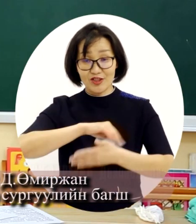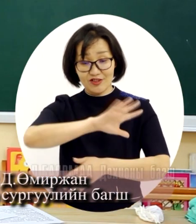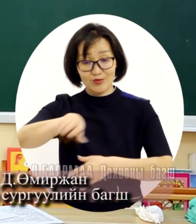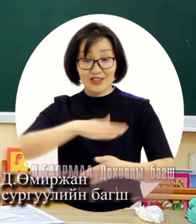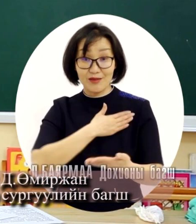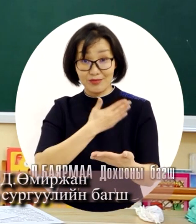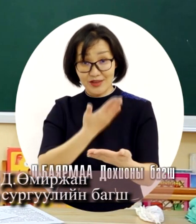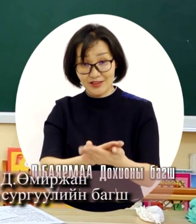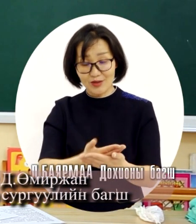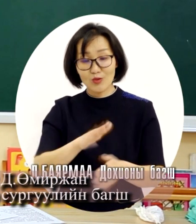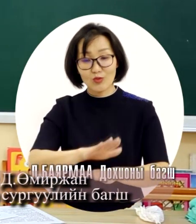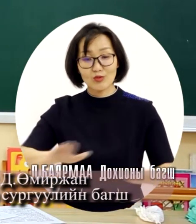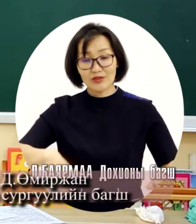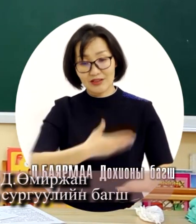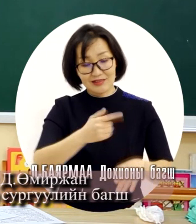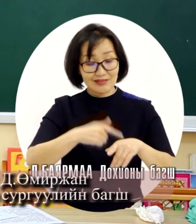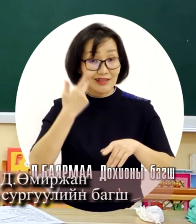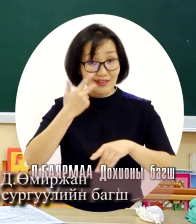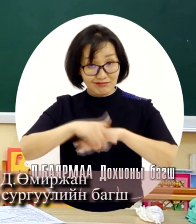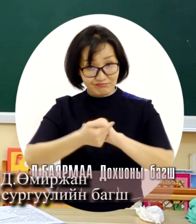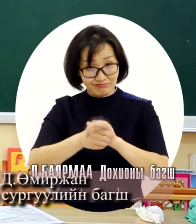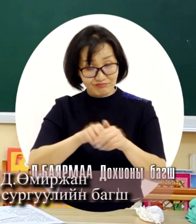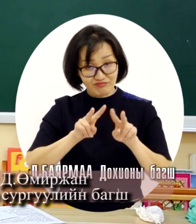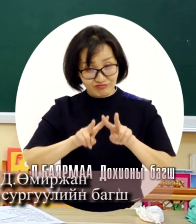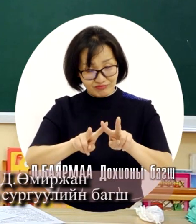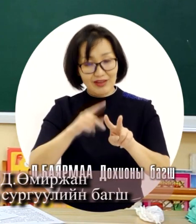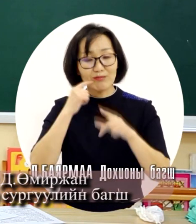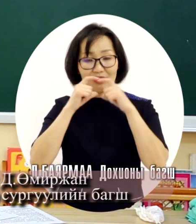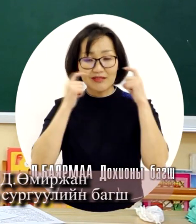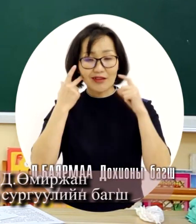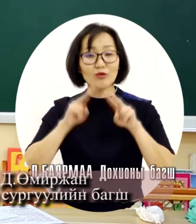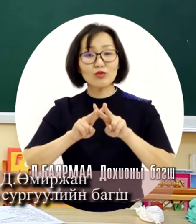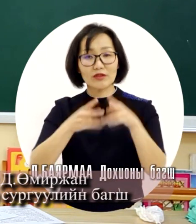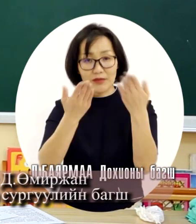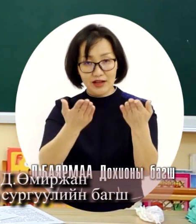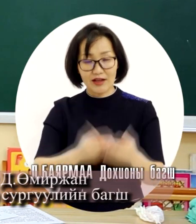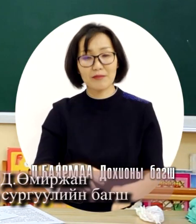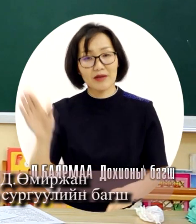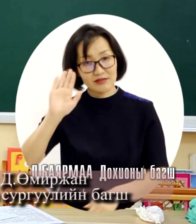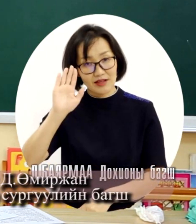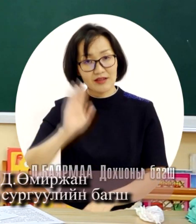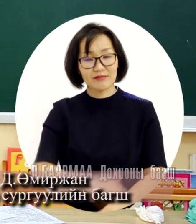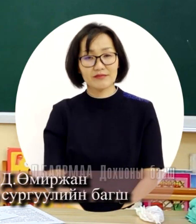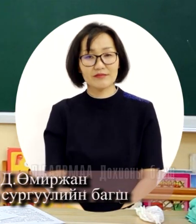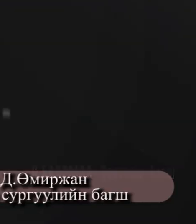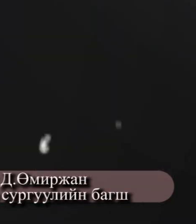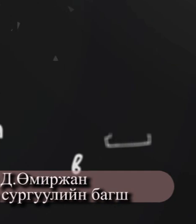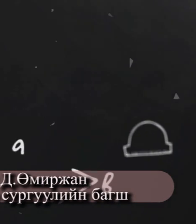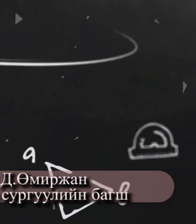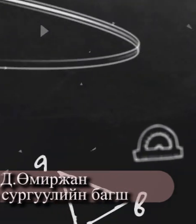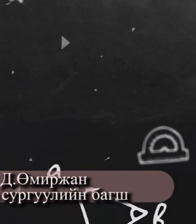Сабаққа белсенді қатысқан балаларға рахмет. Балалар, сендер қолдарыңды тұрақты жуып, ауыз маскаларыңды қадап жүріңдер. Сау болыңдар.